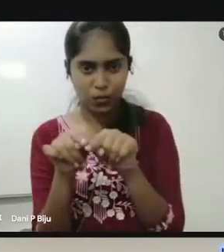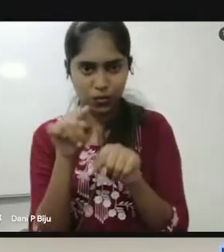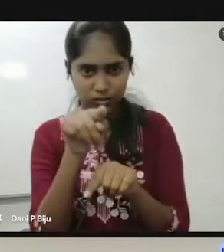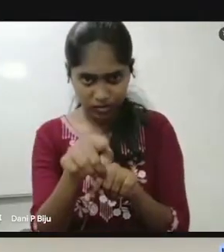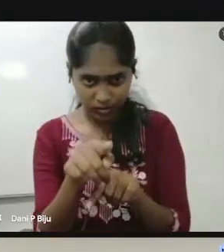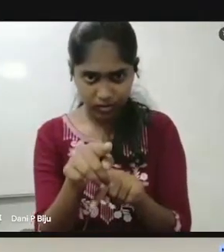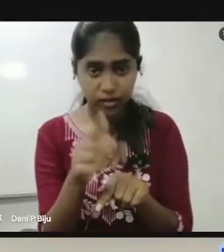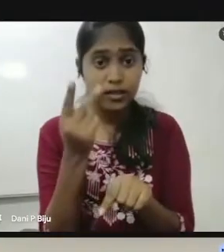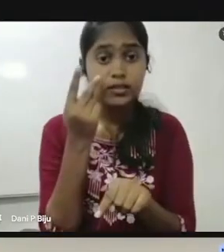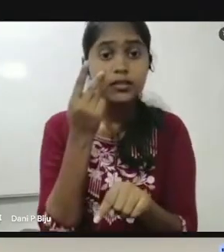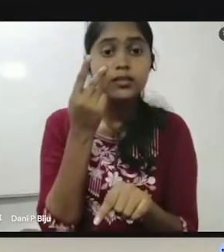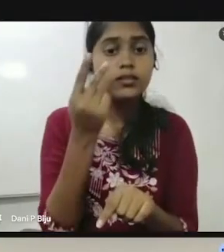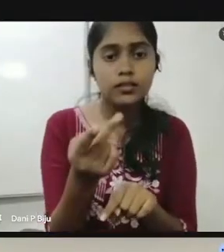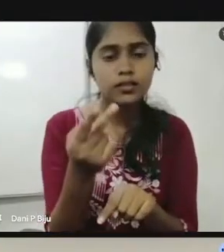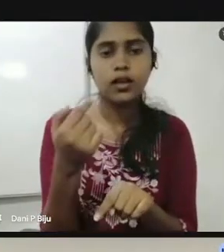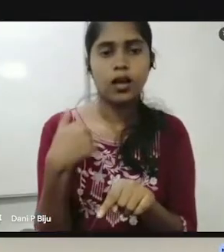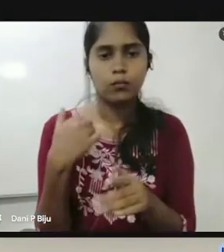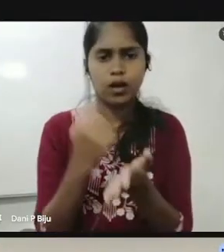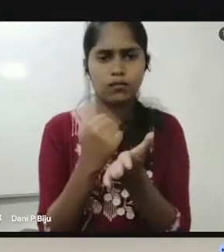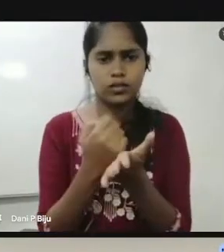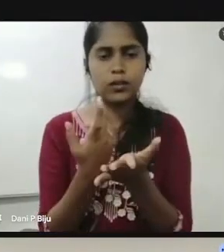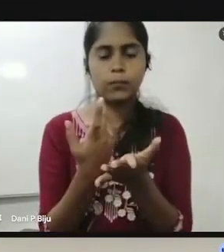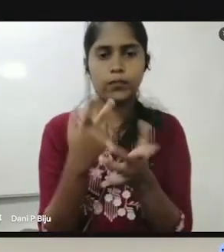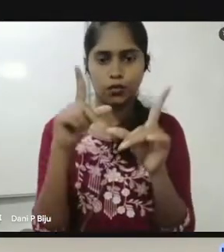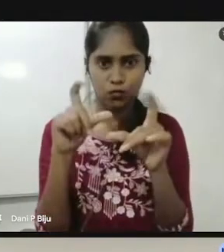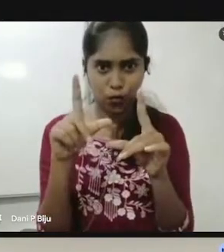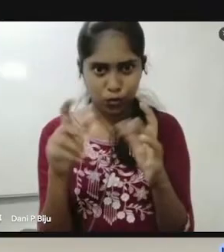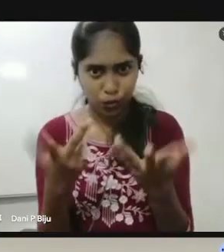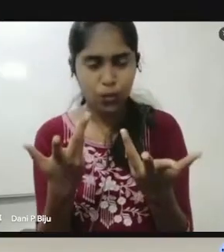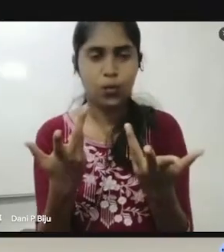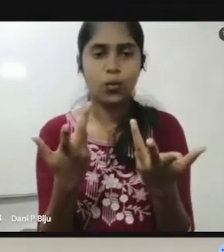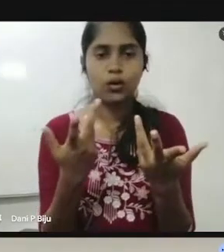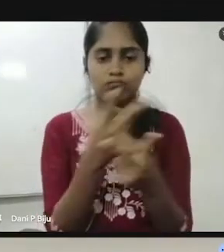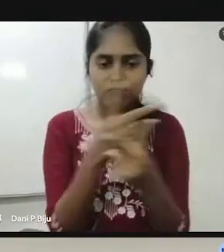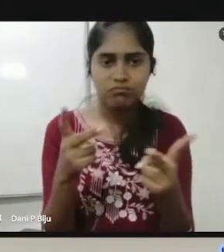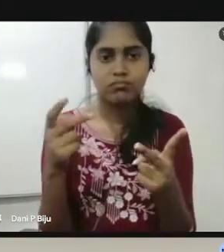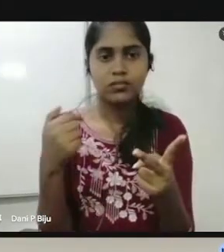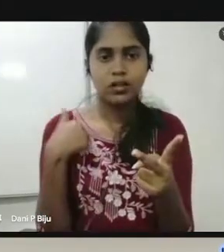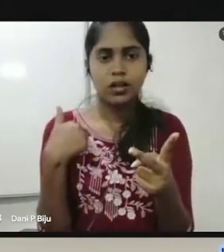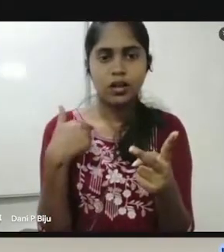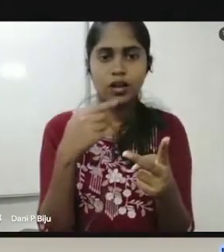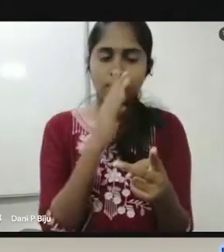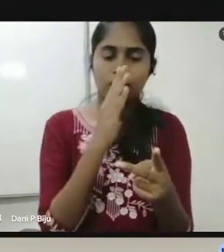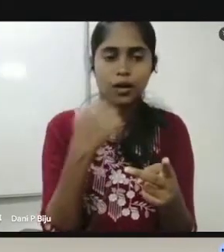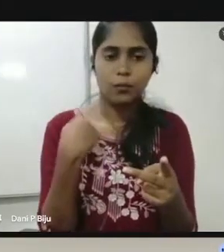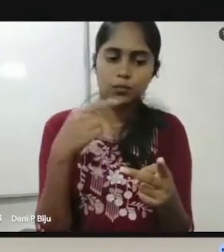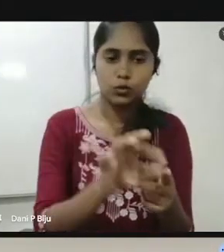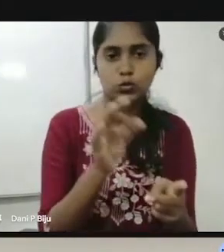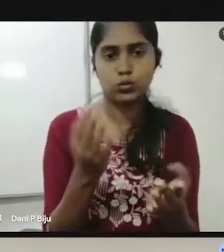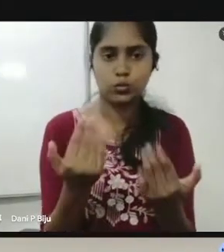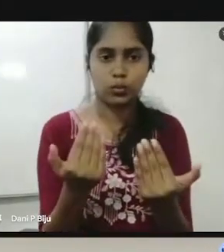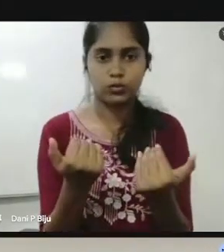ചെയ്ത് വരുമ്പോൾ നമുക്ക് വേണ്ടുന്ന ചിത്രമോ അല്ലെങ്കിൽ സിംബലോ എവിടെയാണെന്ന് വെച്ചാൽ ആ റോ നമ്മൾ സെലക്ട് ചെയ്യുകയും പിന്നീട് ആ റോയിലുള്ള ഓരോ